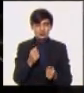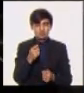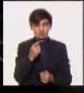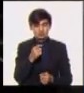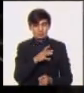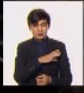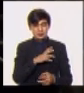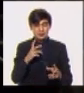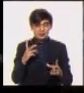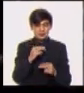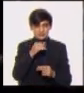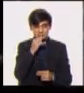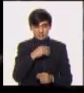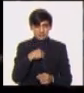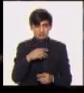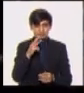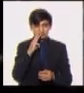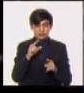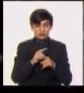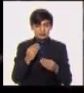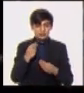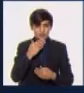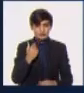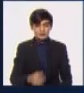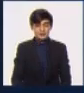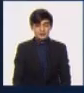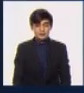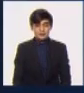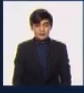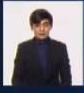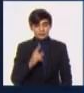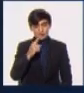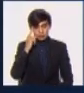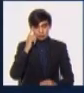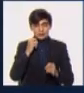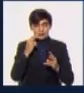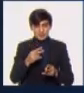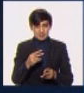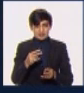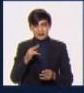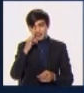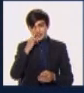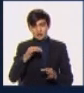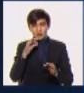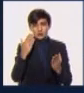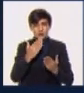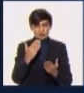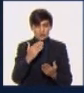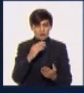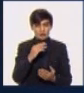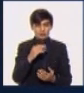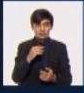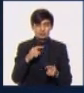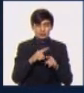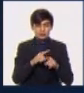чуть-чуть не успели заработать, скажем так. Как считаете, что ждет казахстанскую киноиндустрию? Каковы прогнозы?